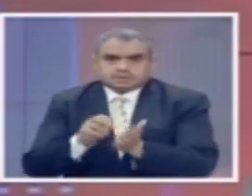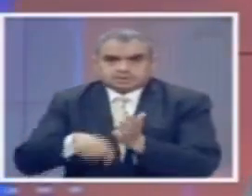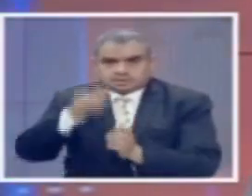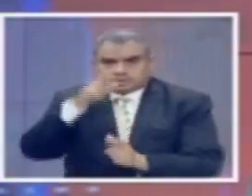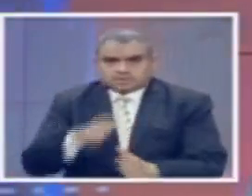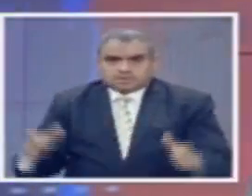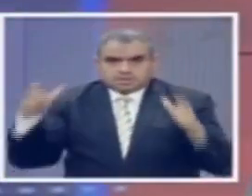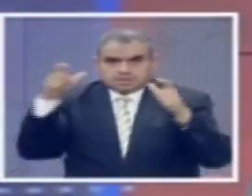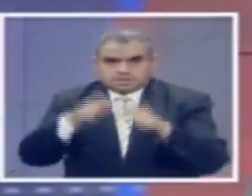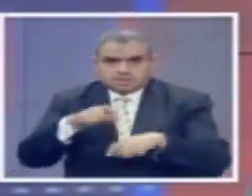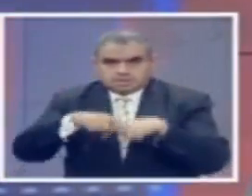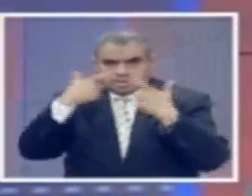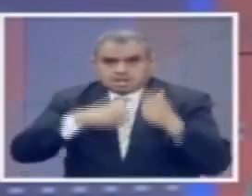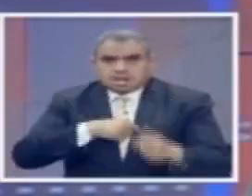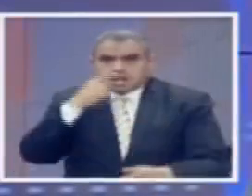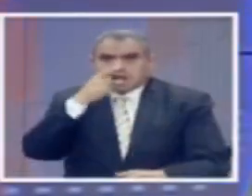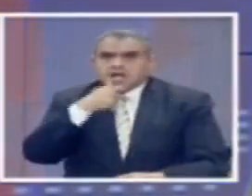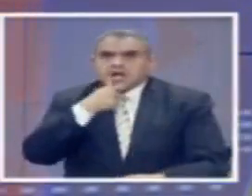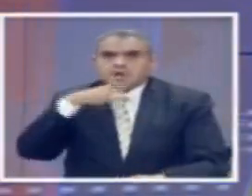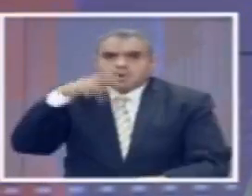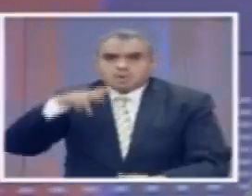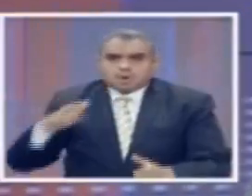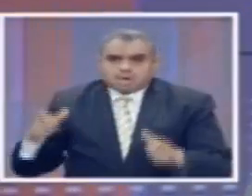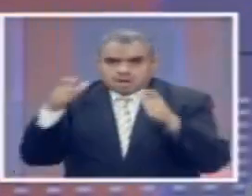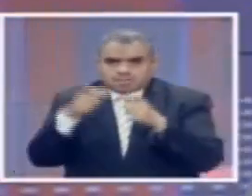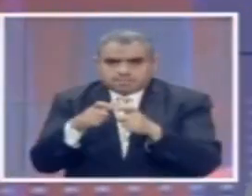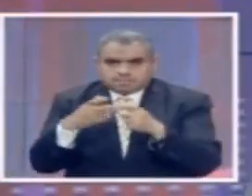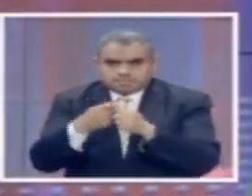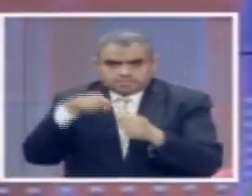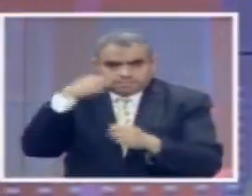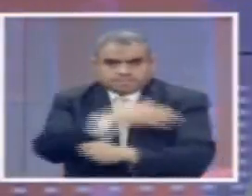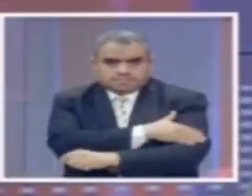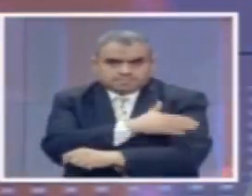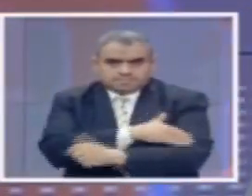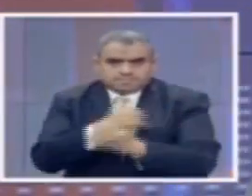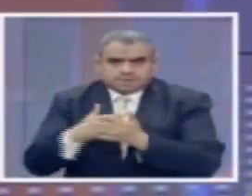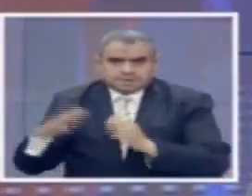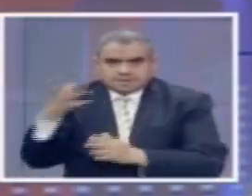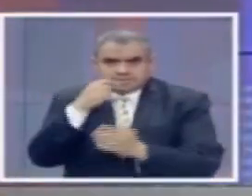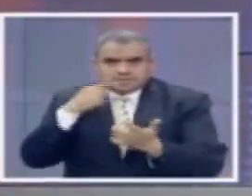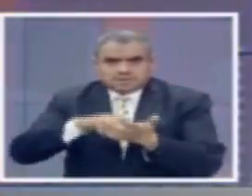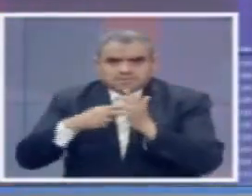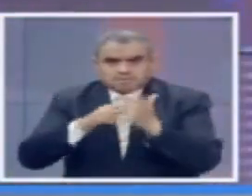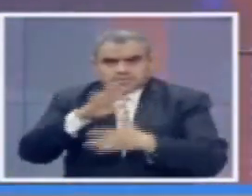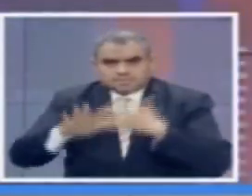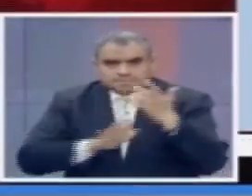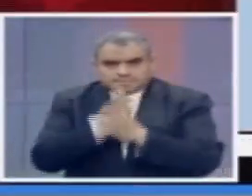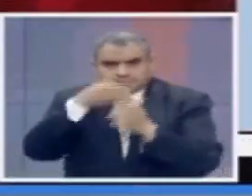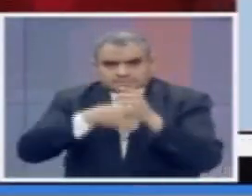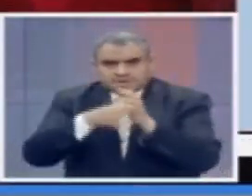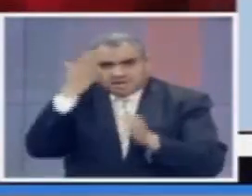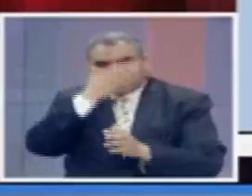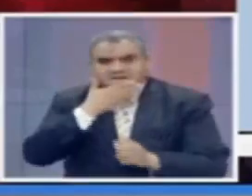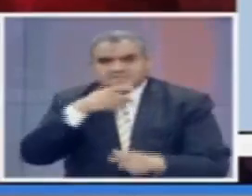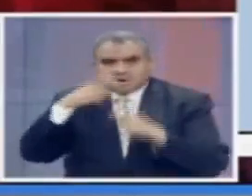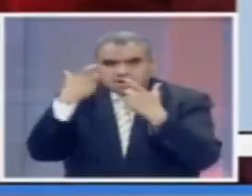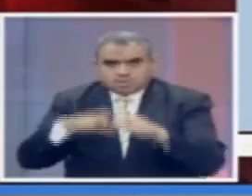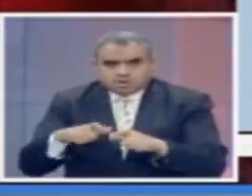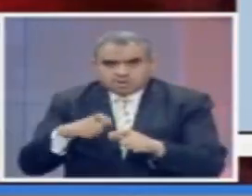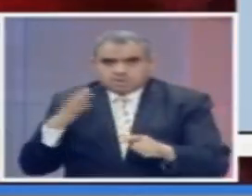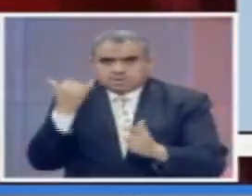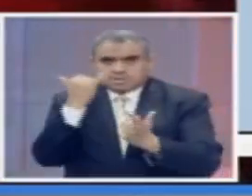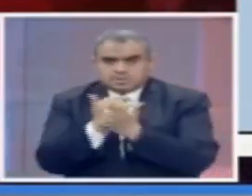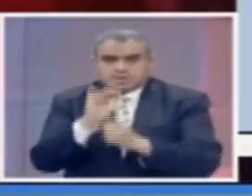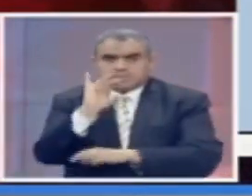تنطلق اليوم في أنغولا القمة المصغرة لدول البحيرات العظمى لبحث الوضع في جمهورية أفريقيا الوسطى.